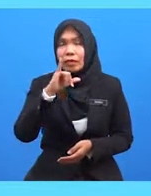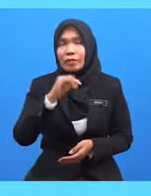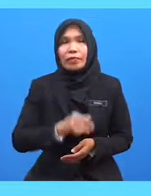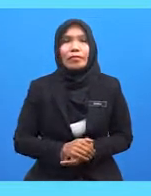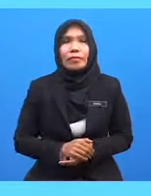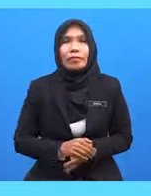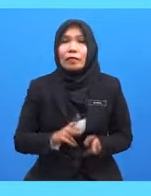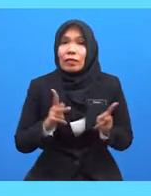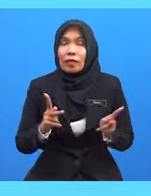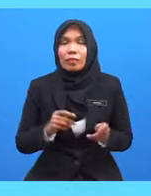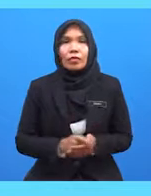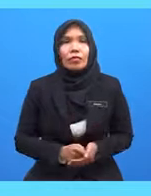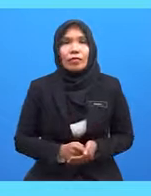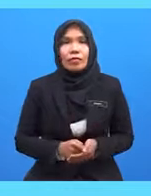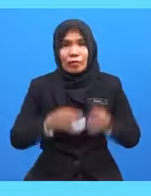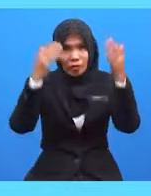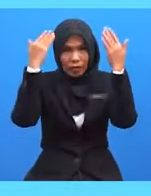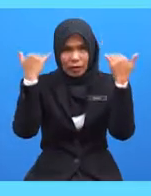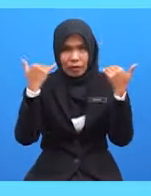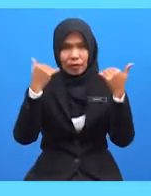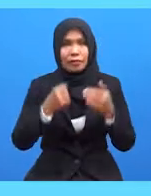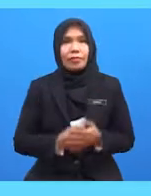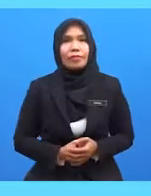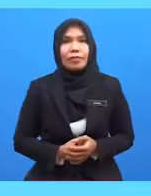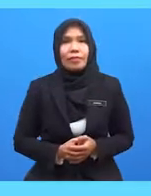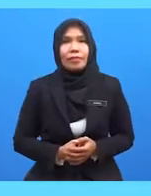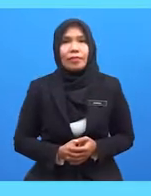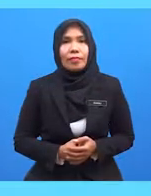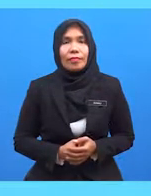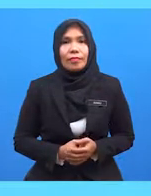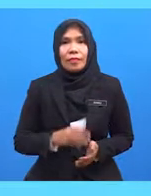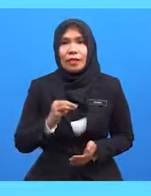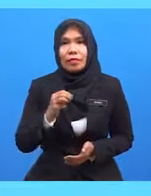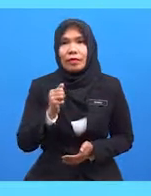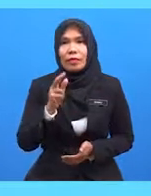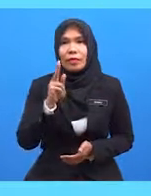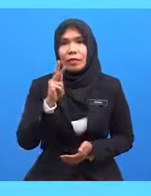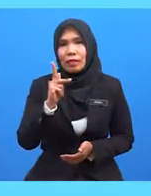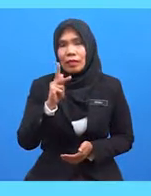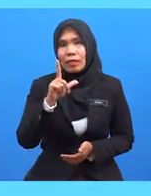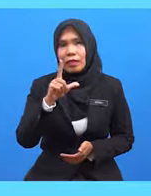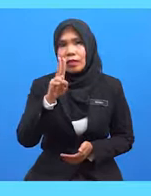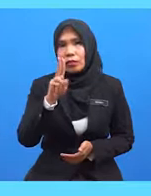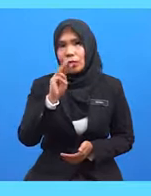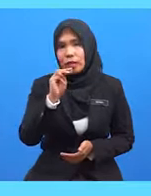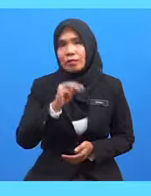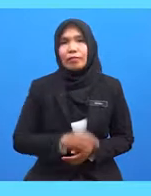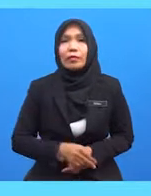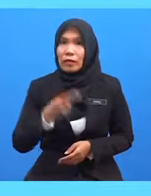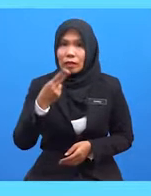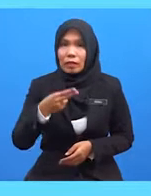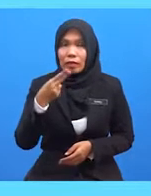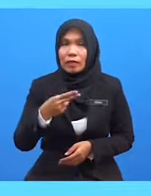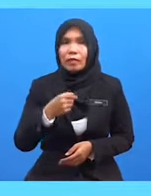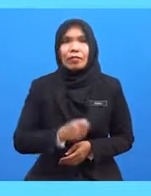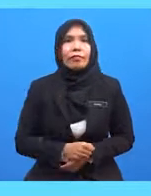maktab, kamus, hakim, dakwat, hikmat, maklum, hadis, khat,